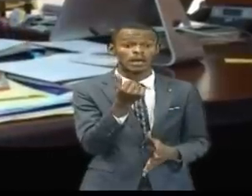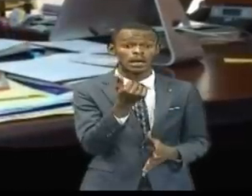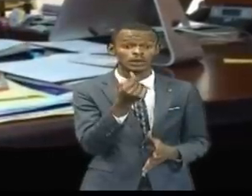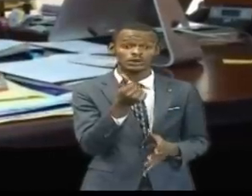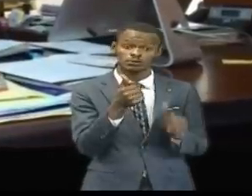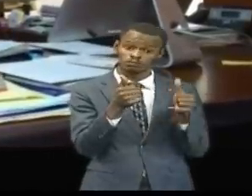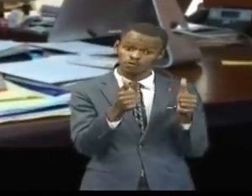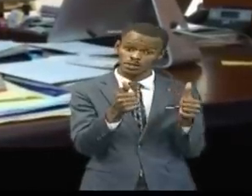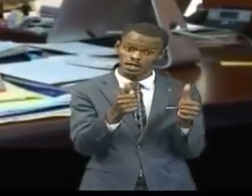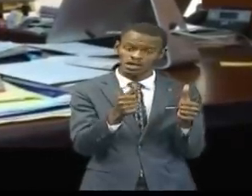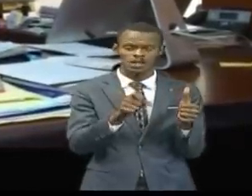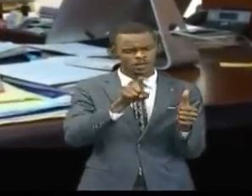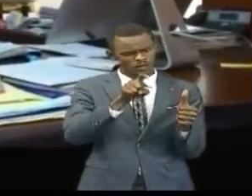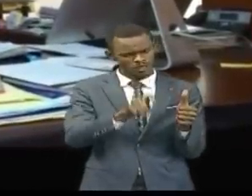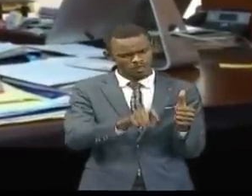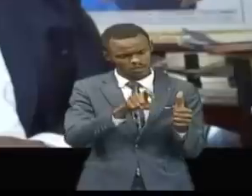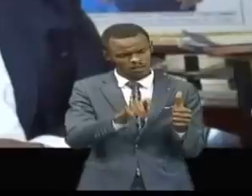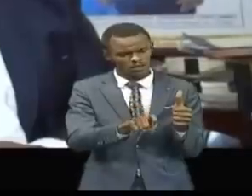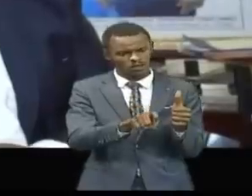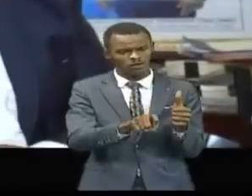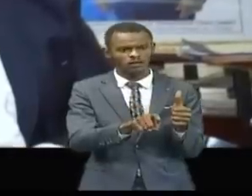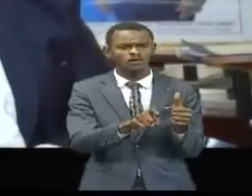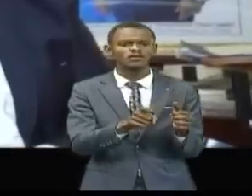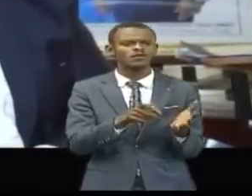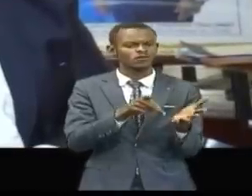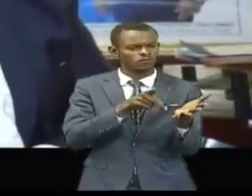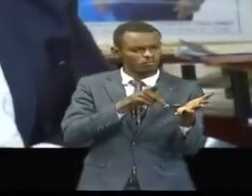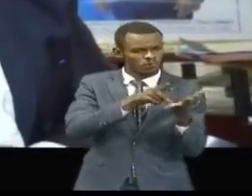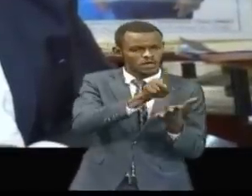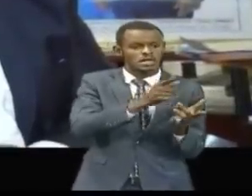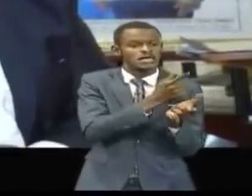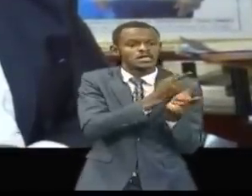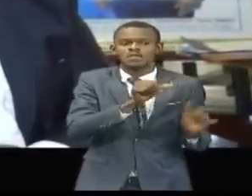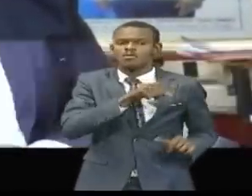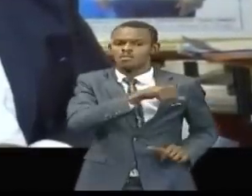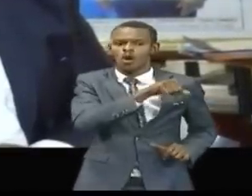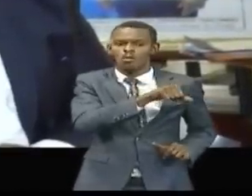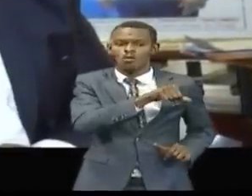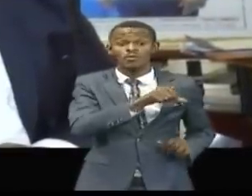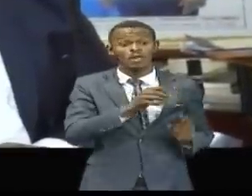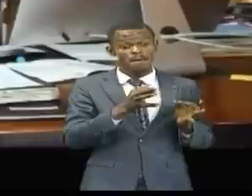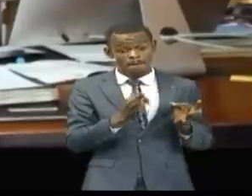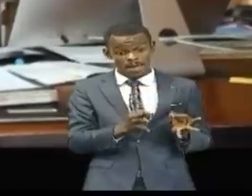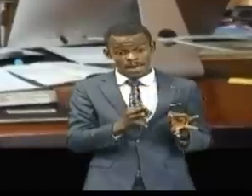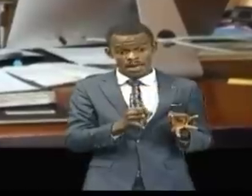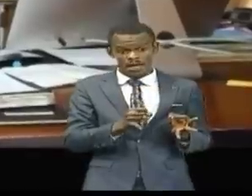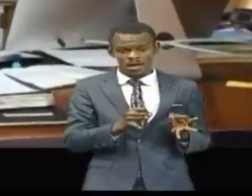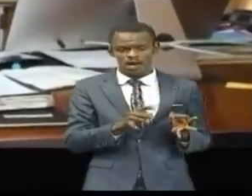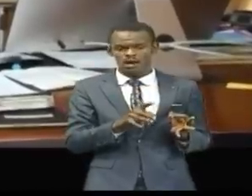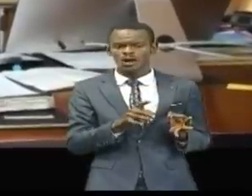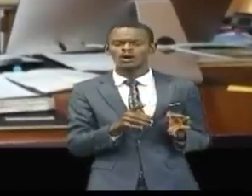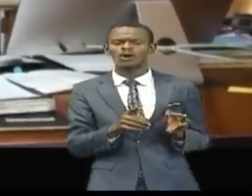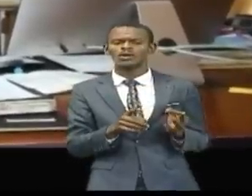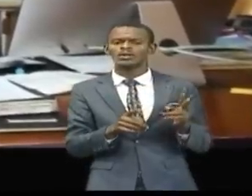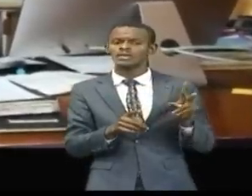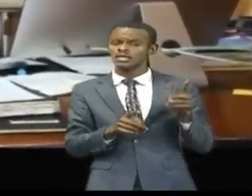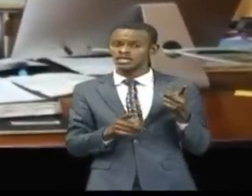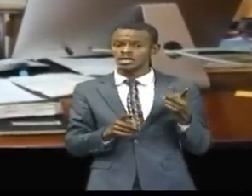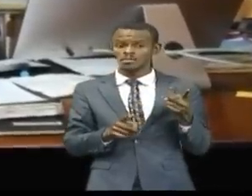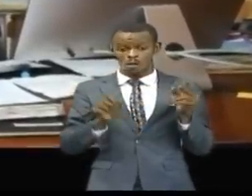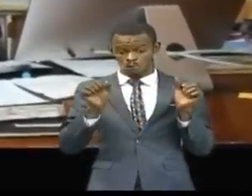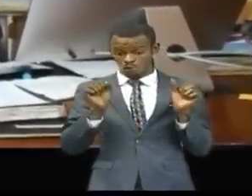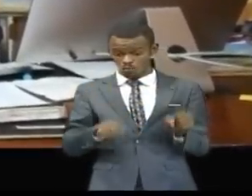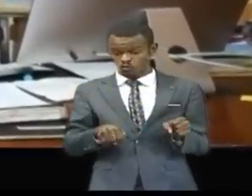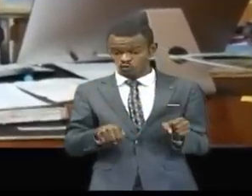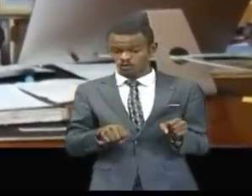légale. 2. Un prélèvement libératoire de l'IS et de l'IRPP en cas de plus-value des